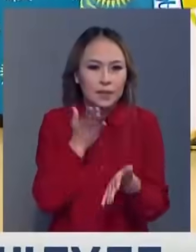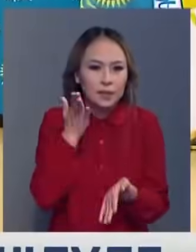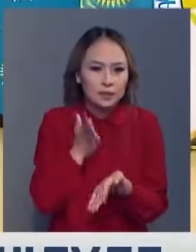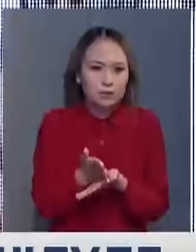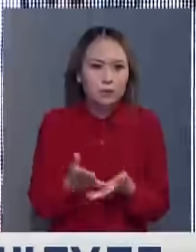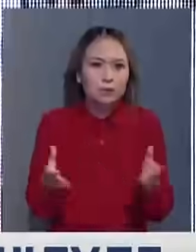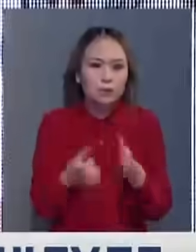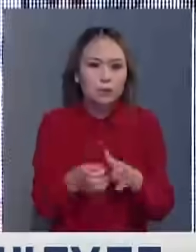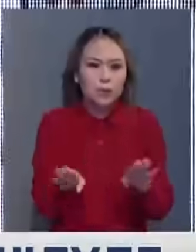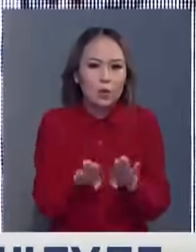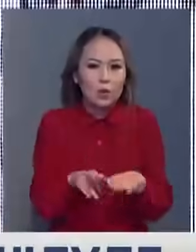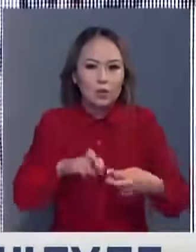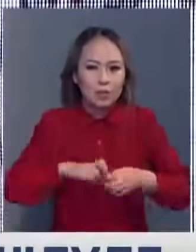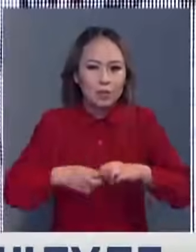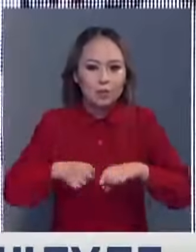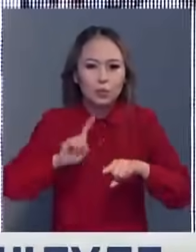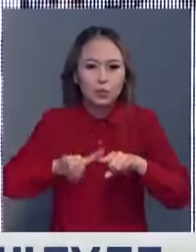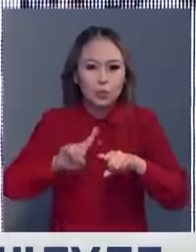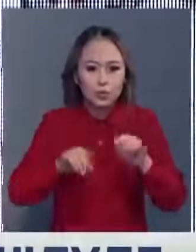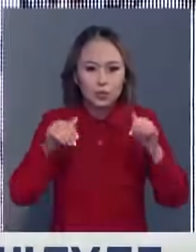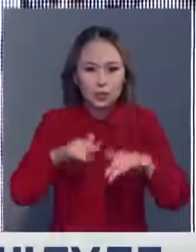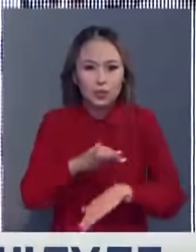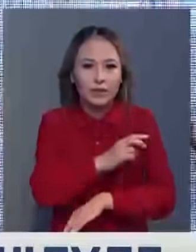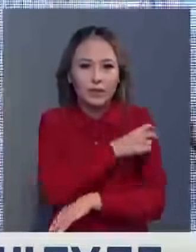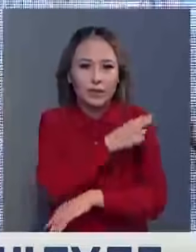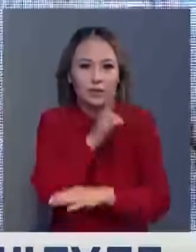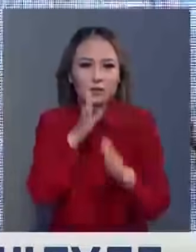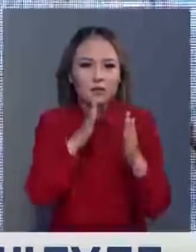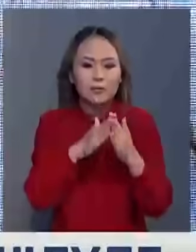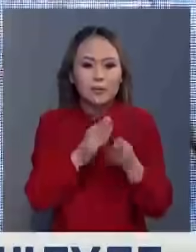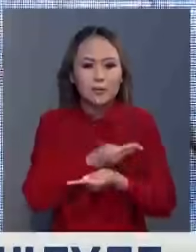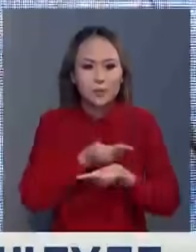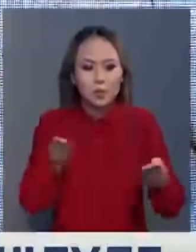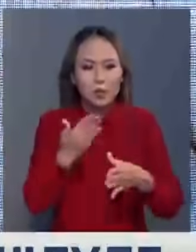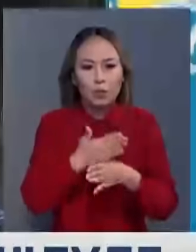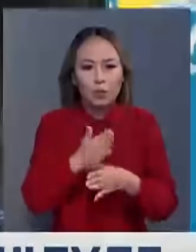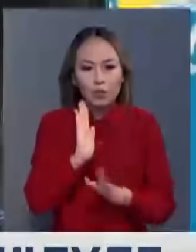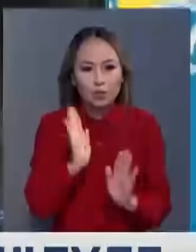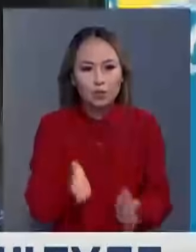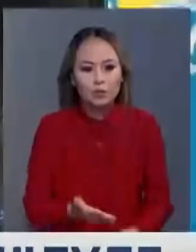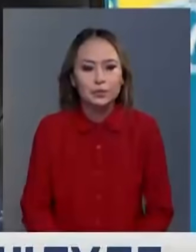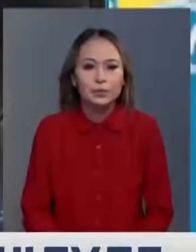Партия төрағасы бұл мәселелер жақын арада шешіліп, дәрігерлер баспанамен қамтылатынын айтты.